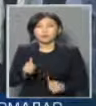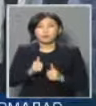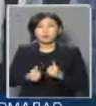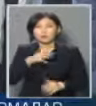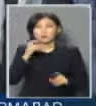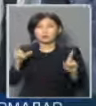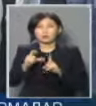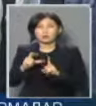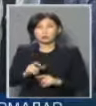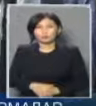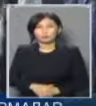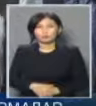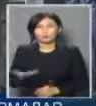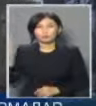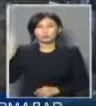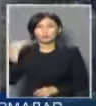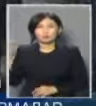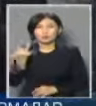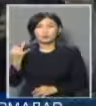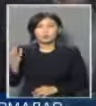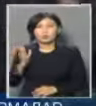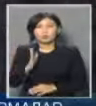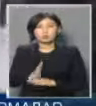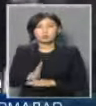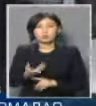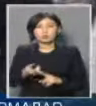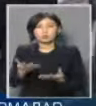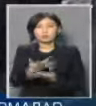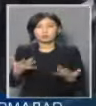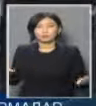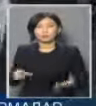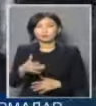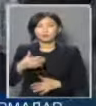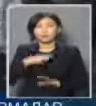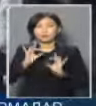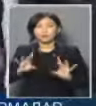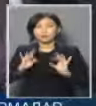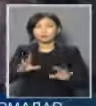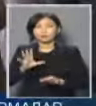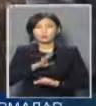айтқан сөзі өткен тарихтағы жолдарын бізге